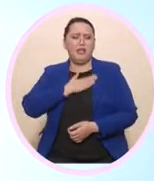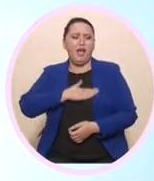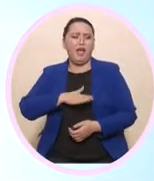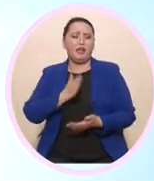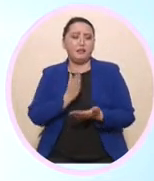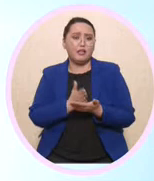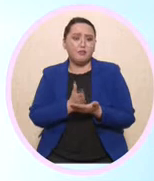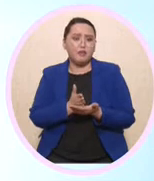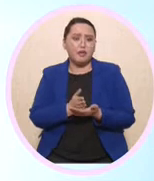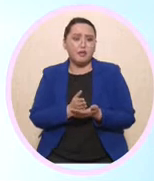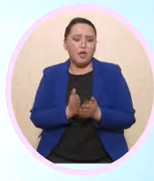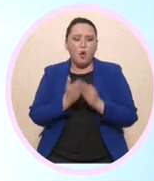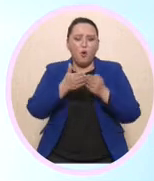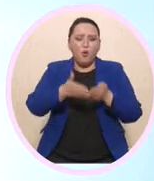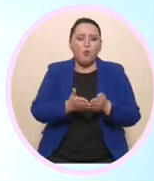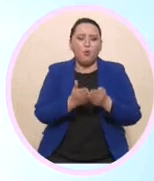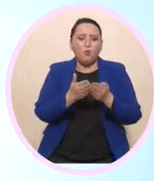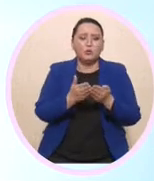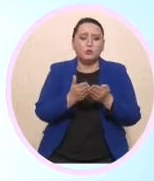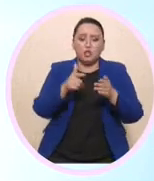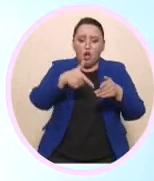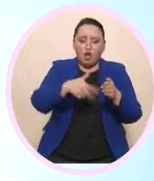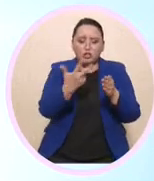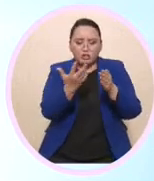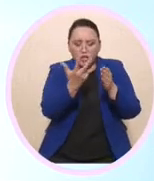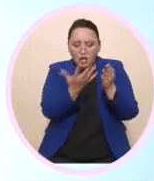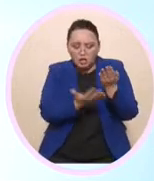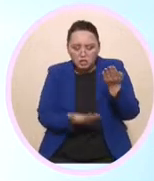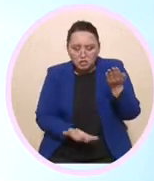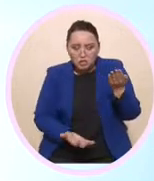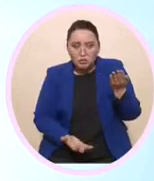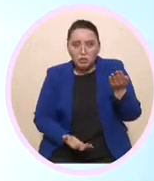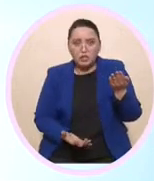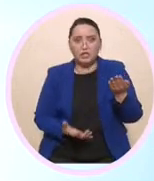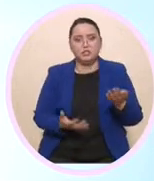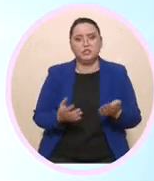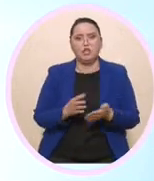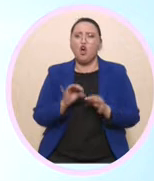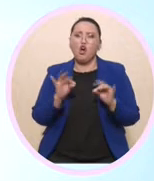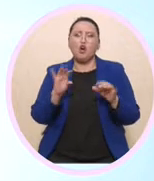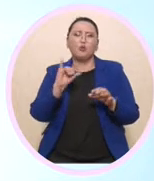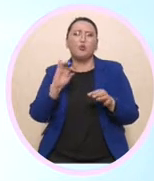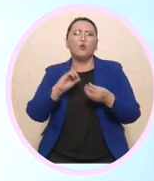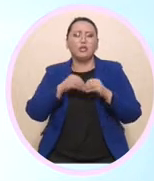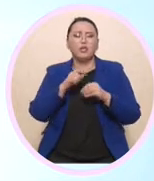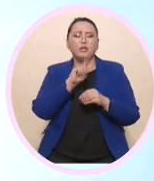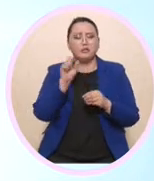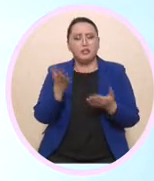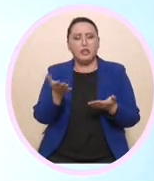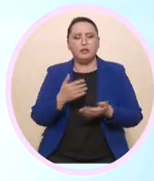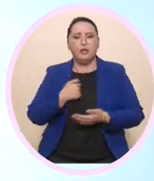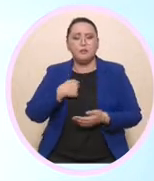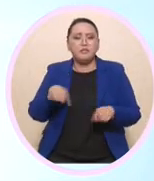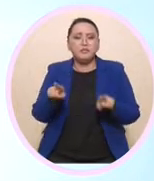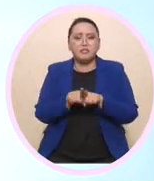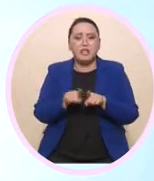хамт живхээс юунд буцах вүлээ. Хайр сэтгэл гэдэг ийм л байдаг юм. Би ч гэсэн тэр үед долгортой